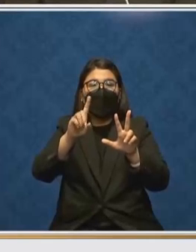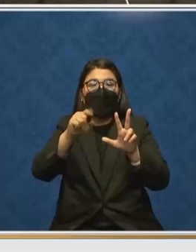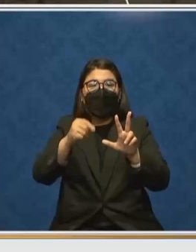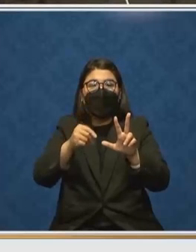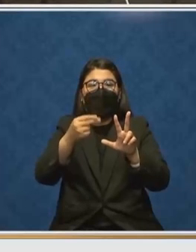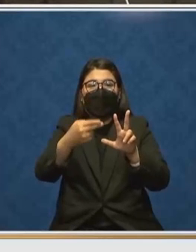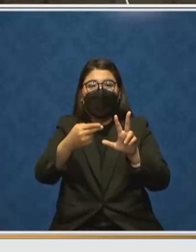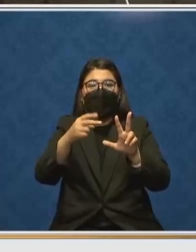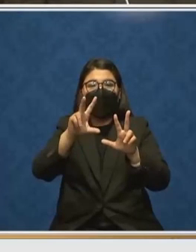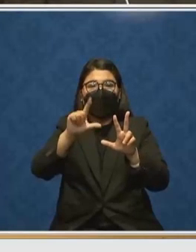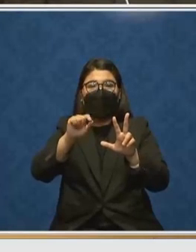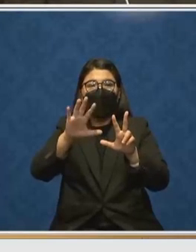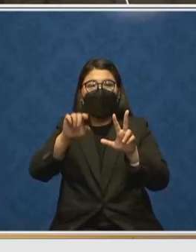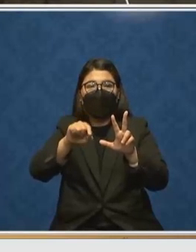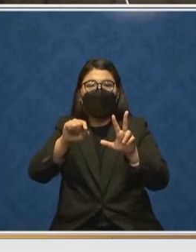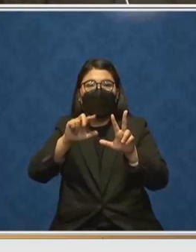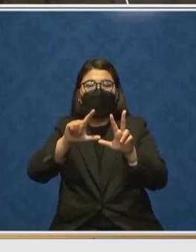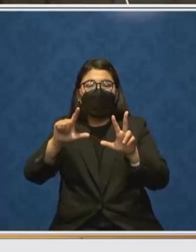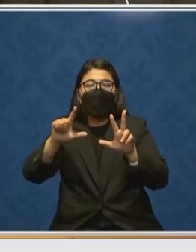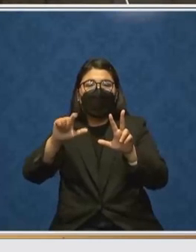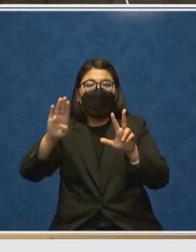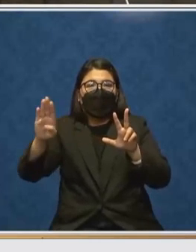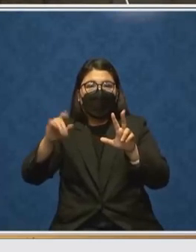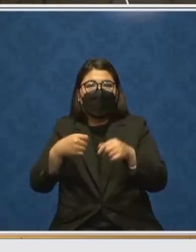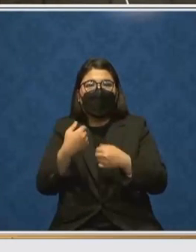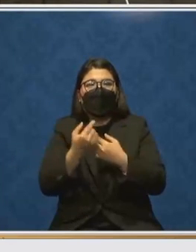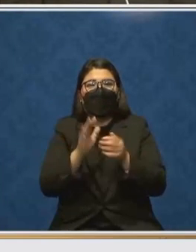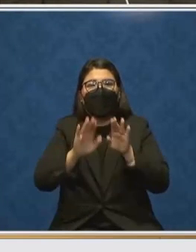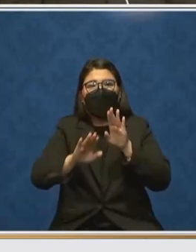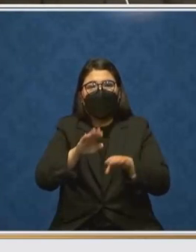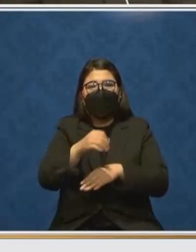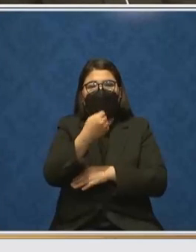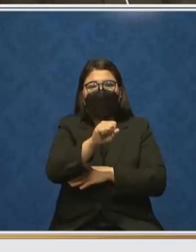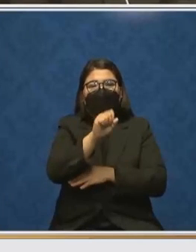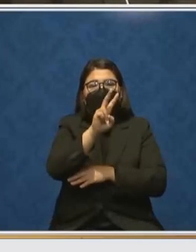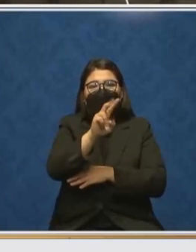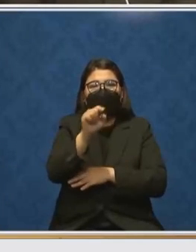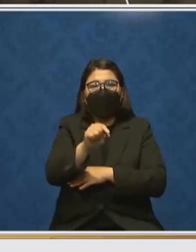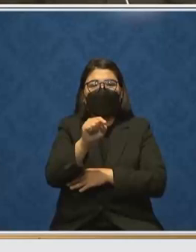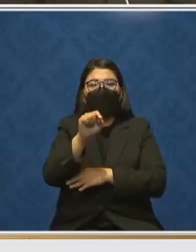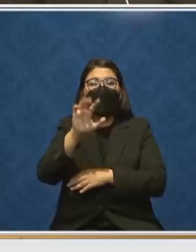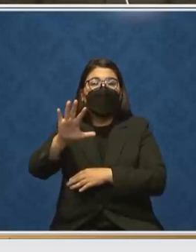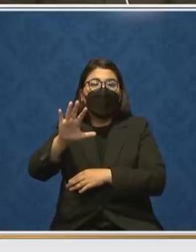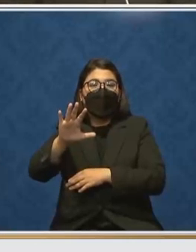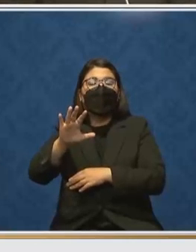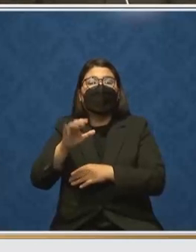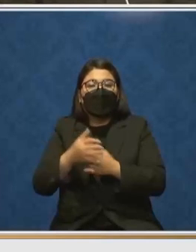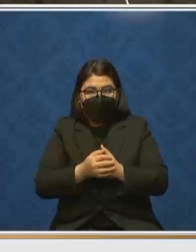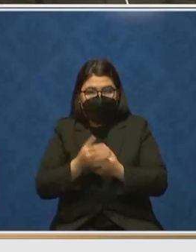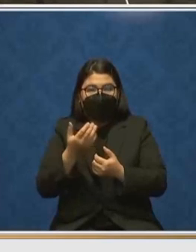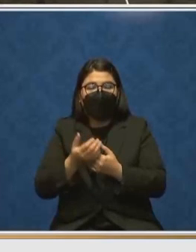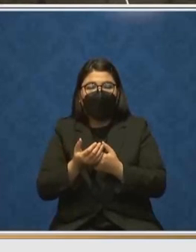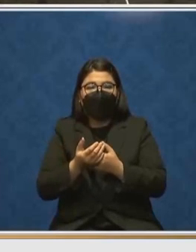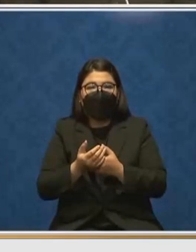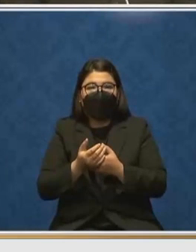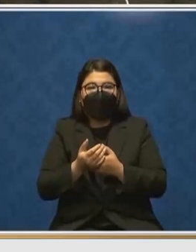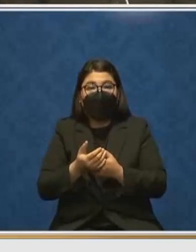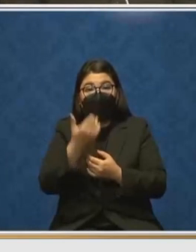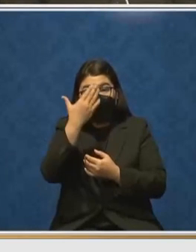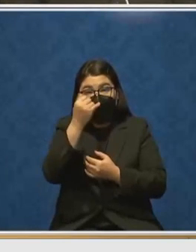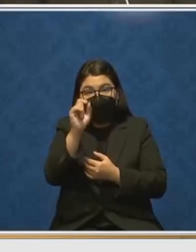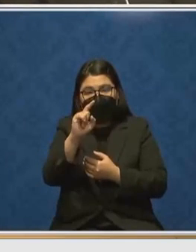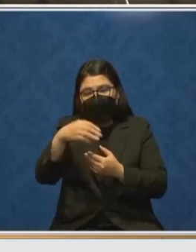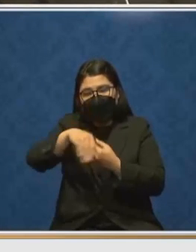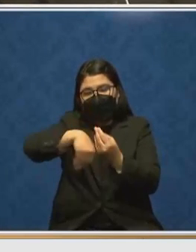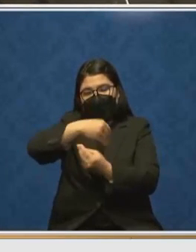396,125.5 ล้านบาทคิดเป็นร้อยละ 12.5 ของวงเงินงบประมาณเพื่อส่งเสริมให้เศรษฐกิจของประเทศเติบโตและ